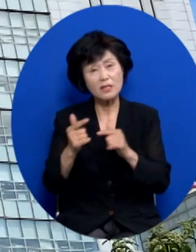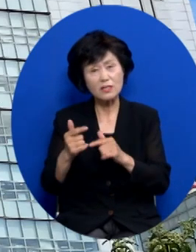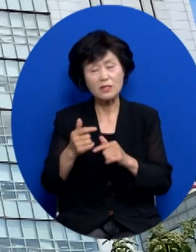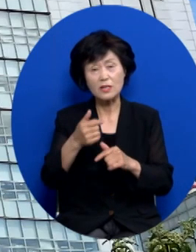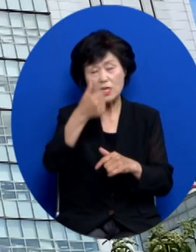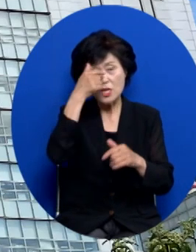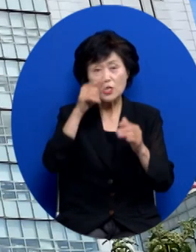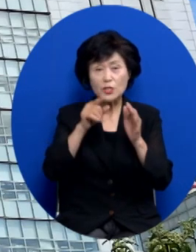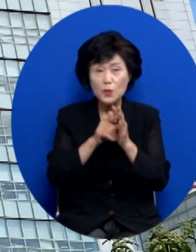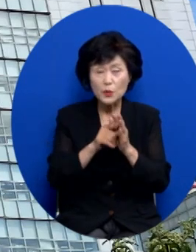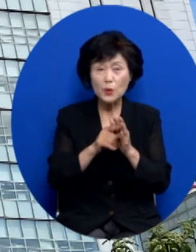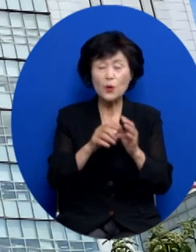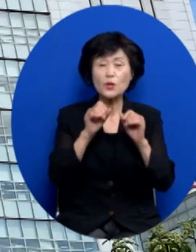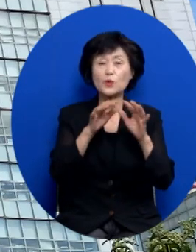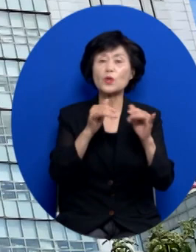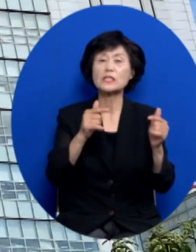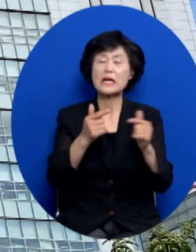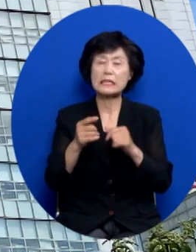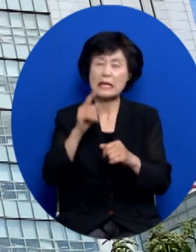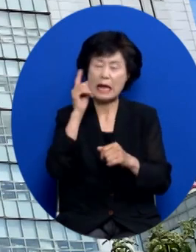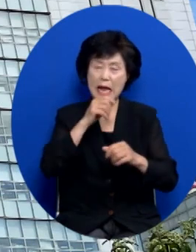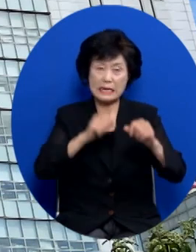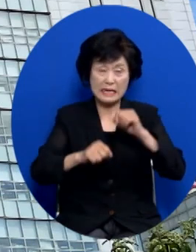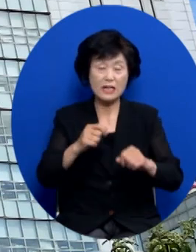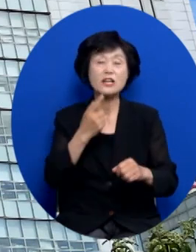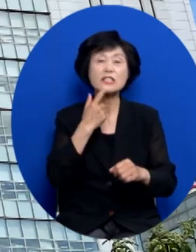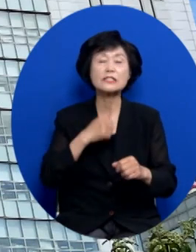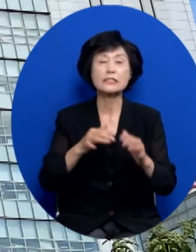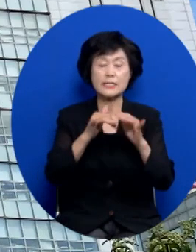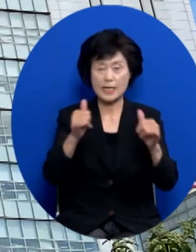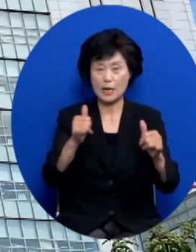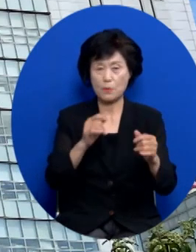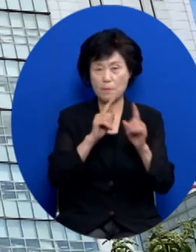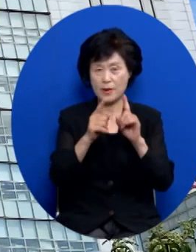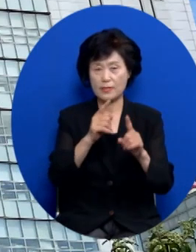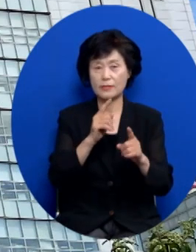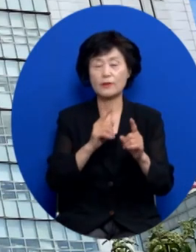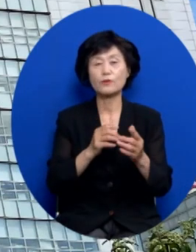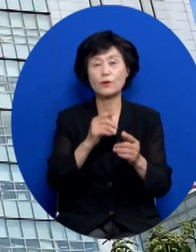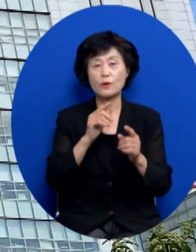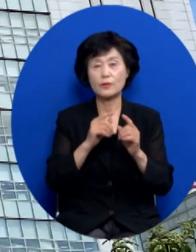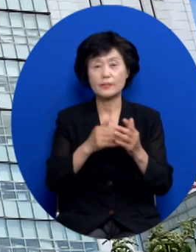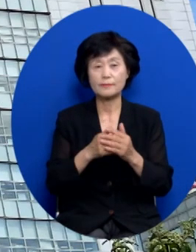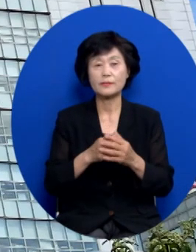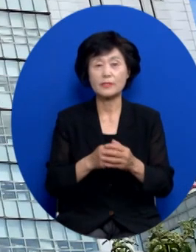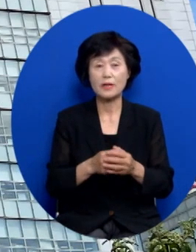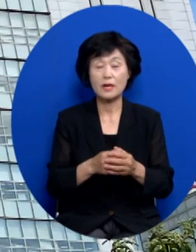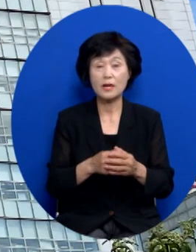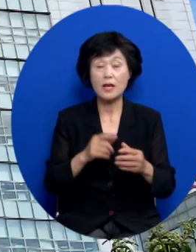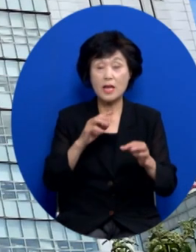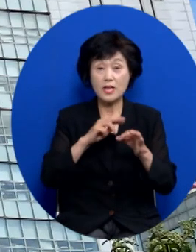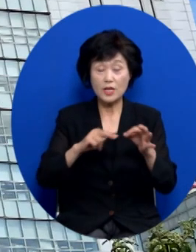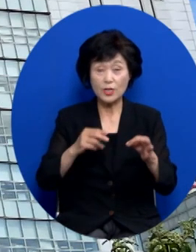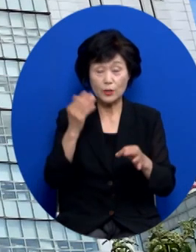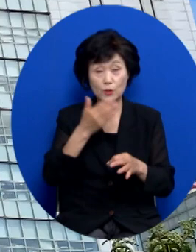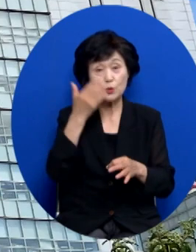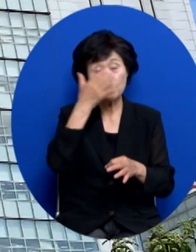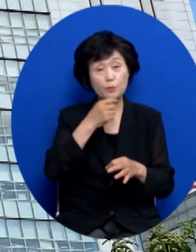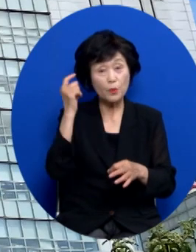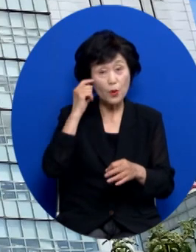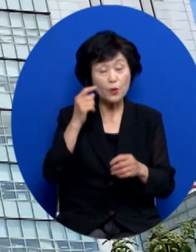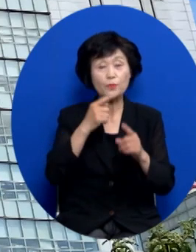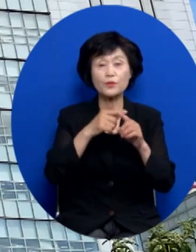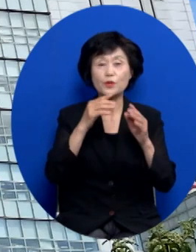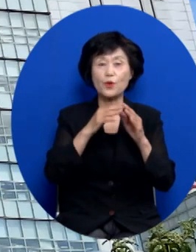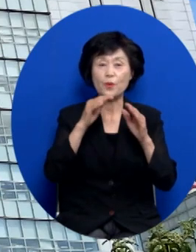선교사를 악행을 저지르는 인물로 표현한다고 밝혔습니다. 여의도 순복음교회가 기독 청년들의 영적 회복을